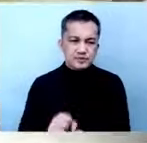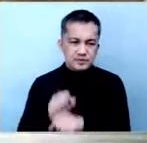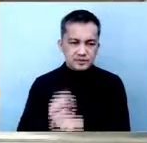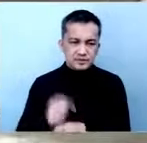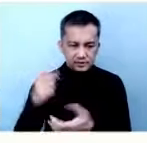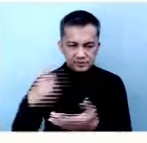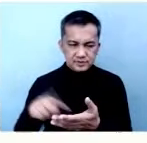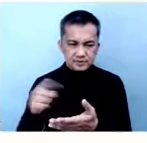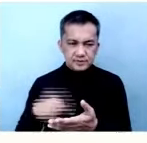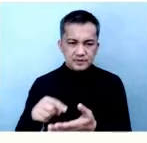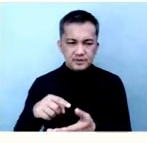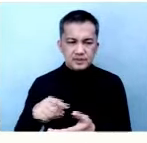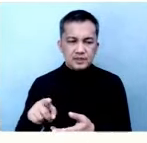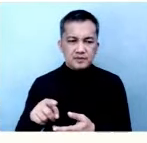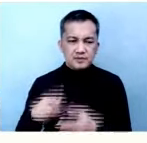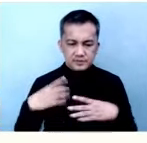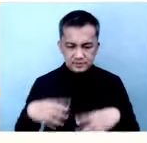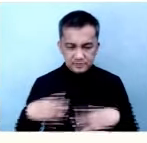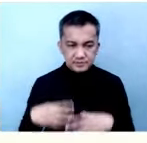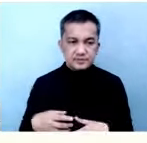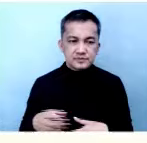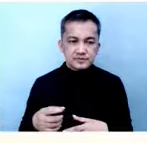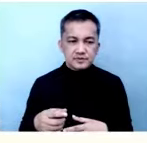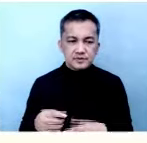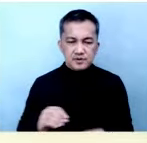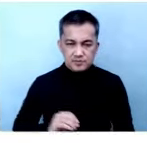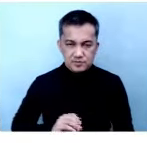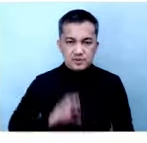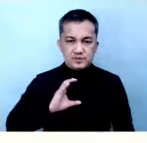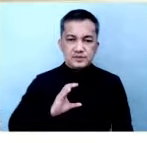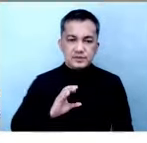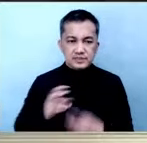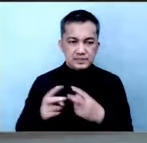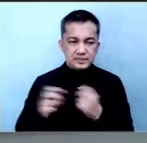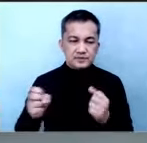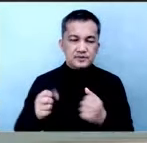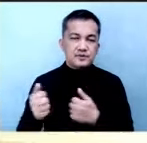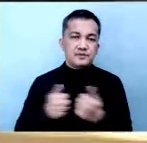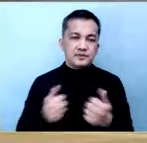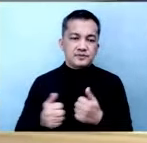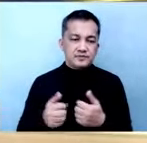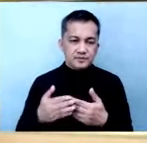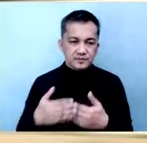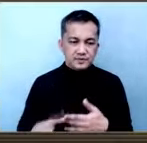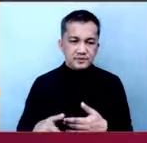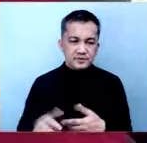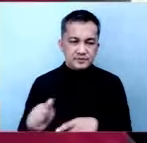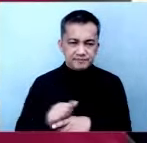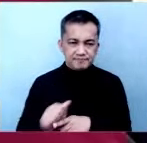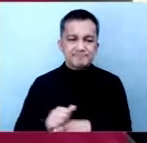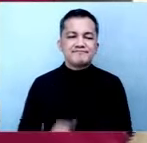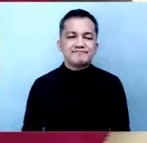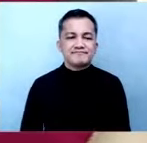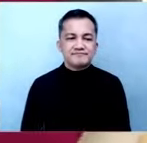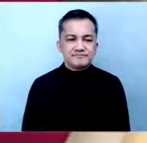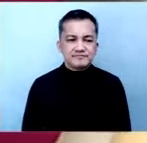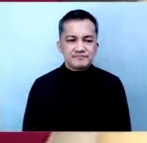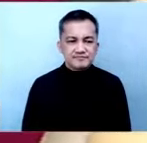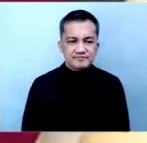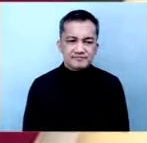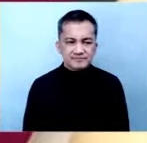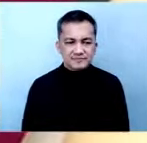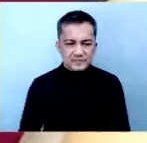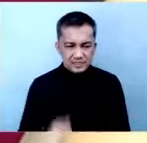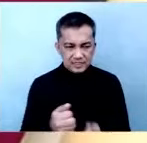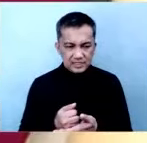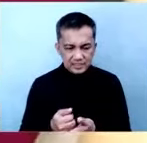props at costume. Mas confident daw silang lalaban sa kompetisyon matapos ang practice. It helped with my pattern to